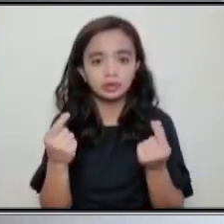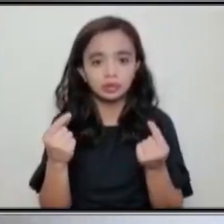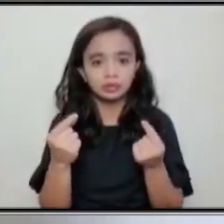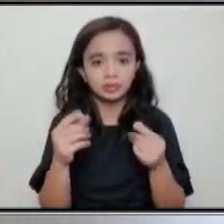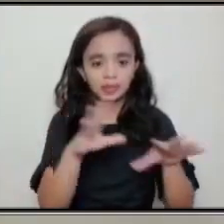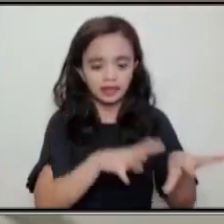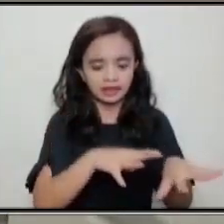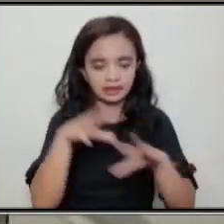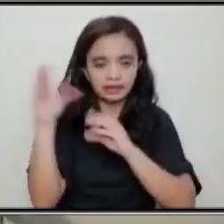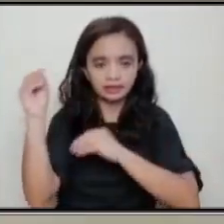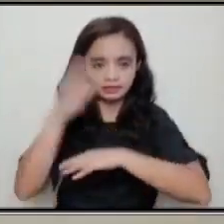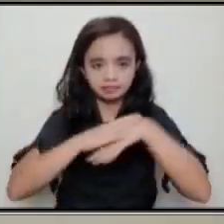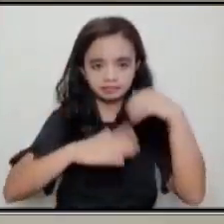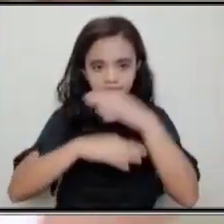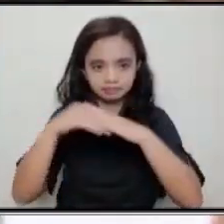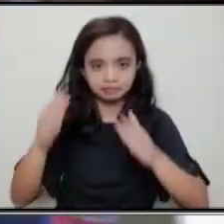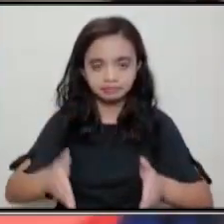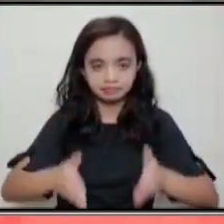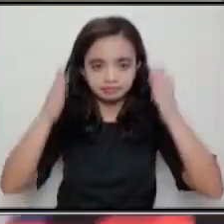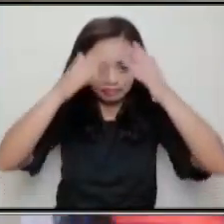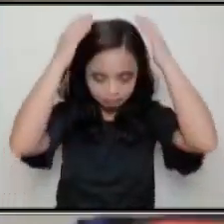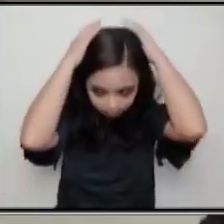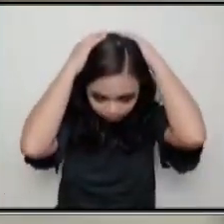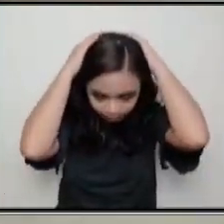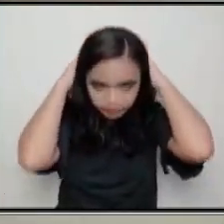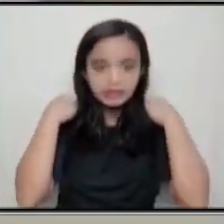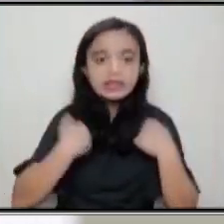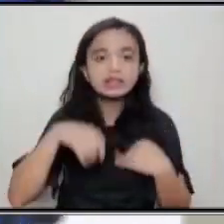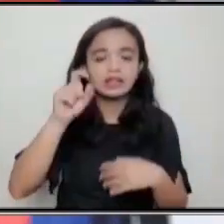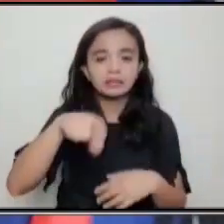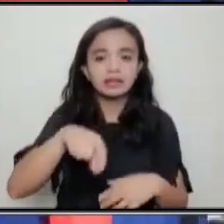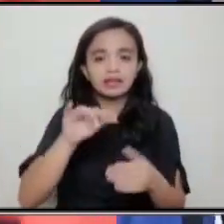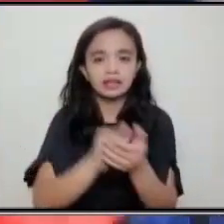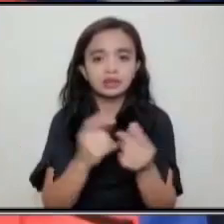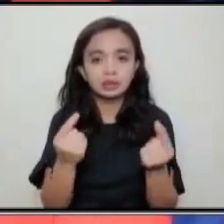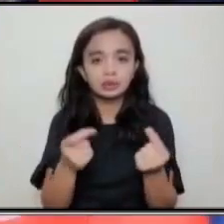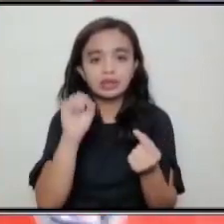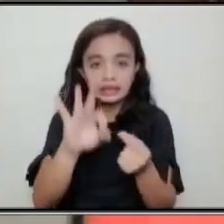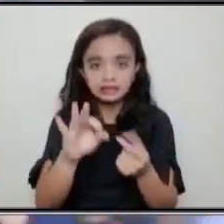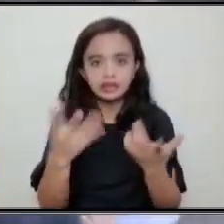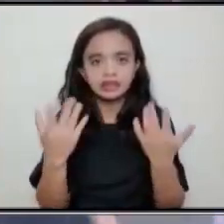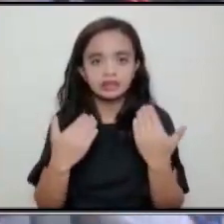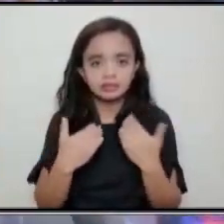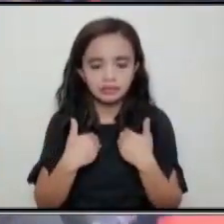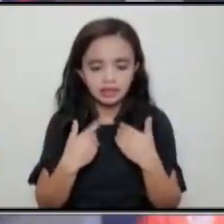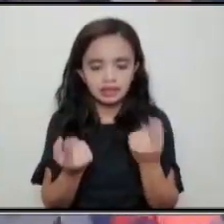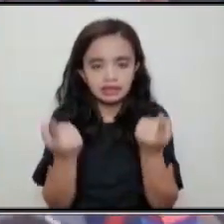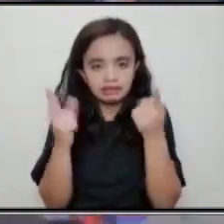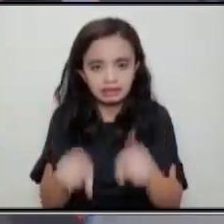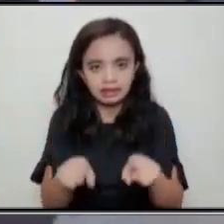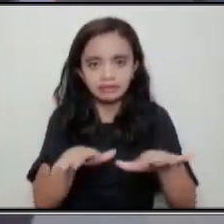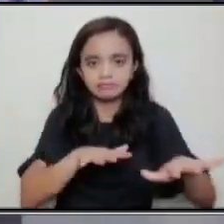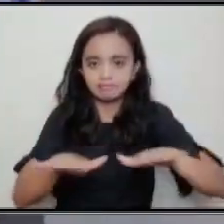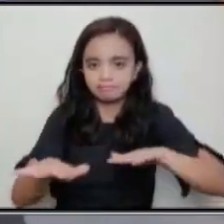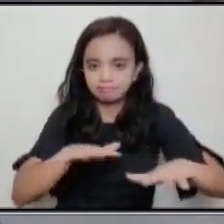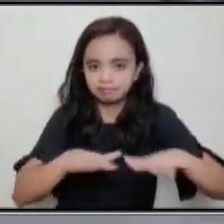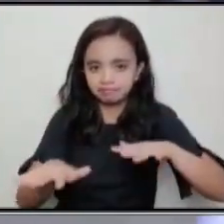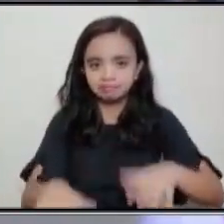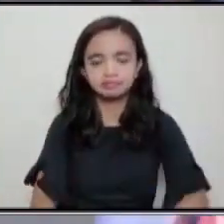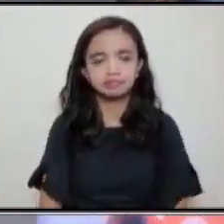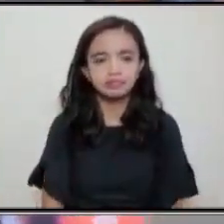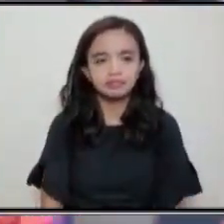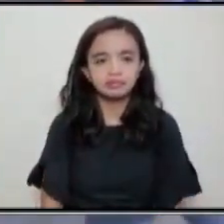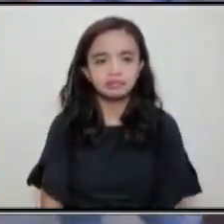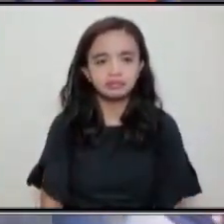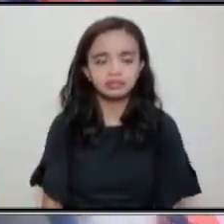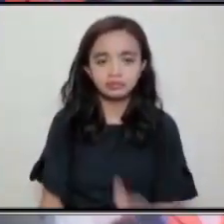and hold bilang senaryo ng dapat gawin kung sakaling tumama ang isang lindol. Muli namang binigyan diin ang kahalagaan ng